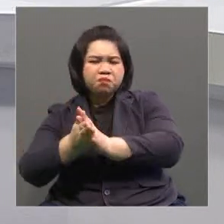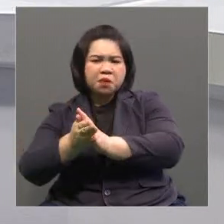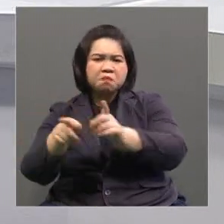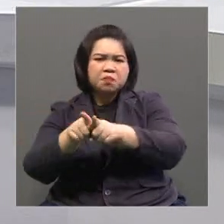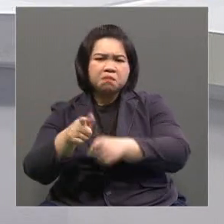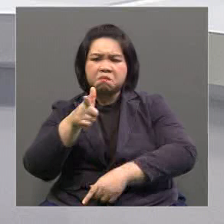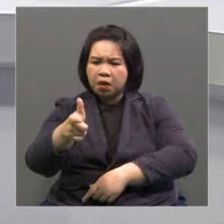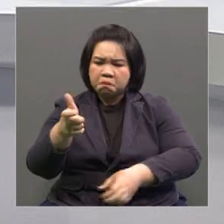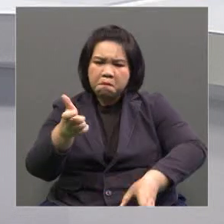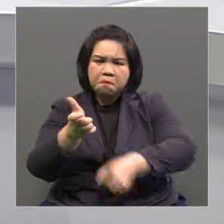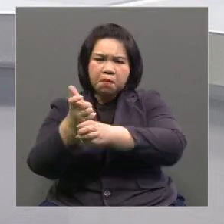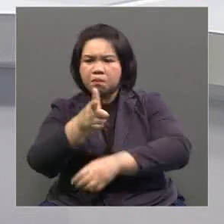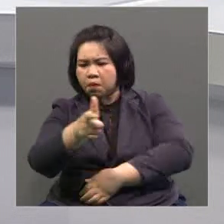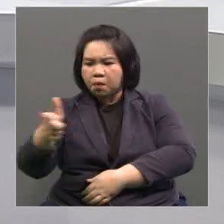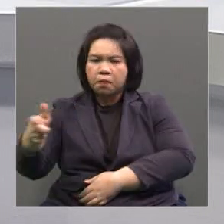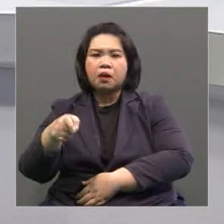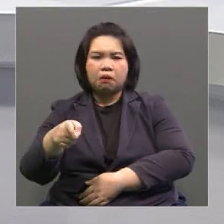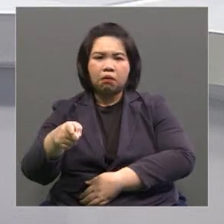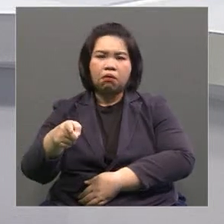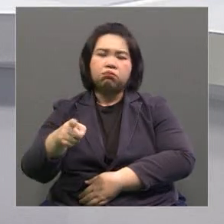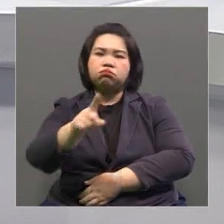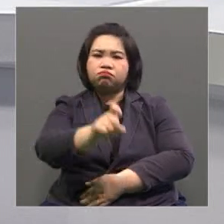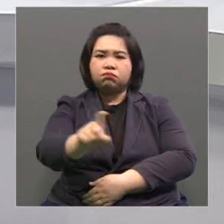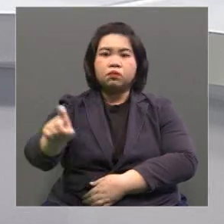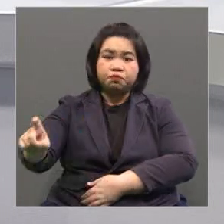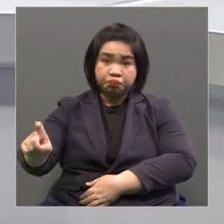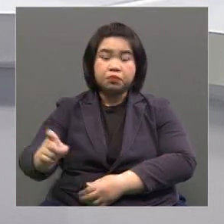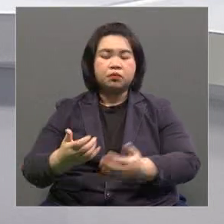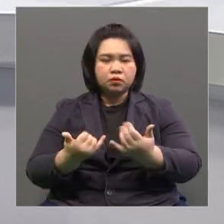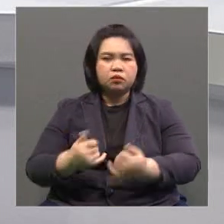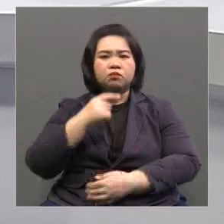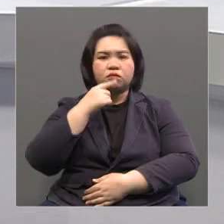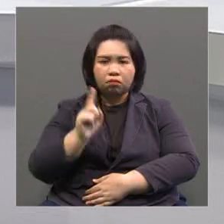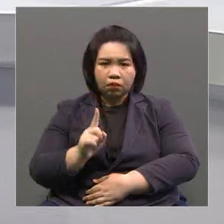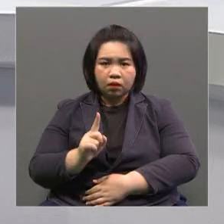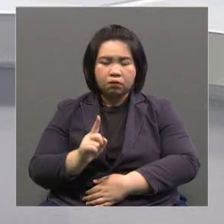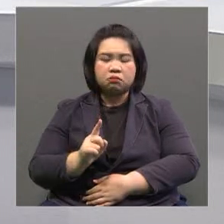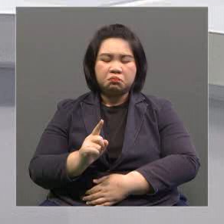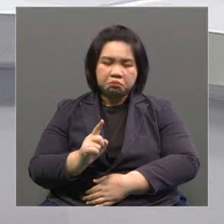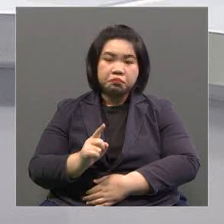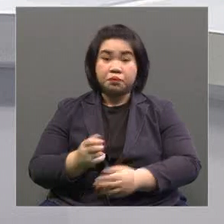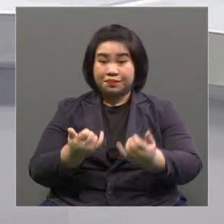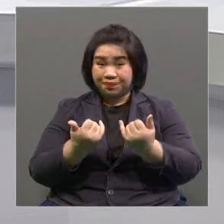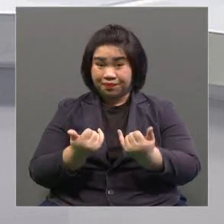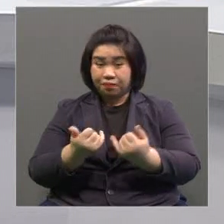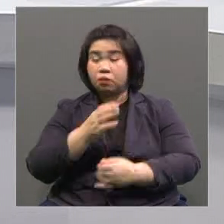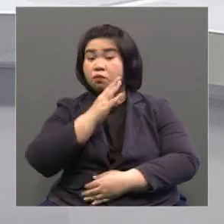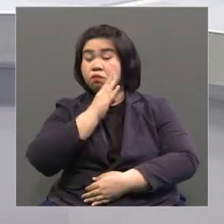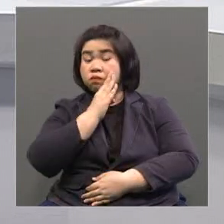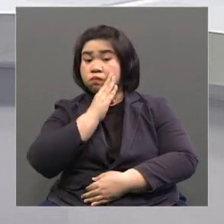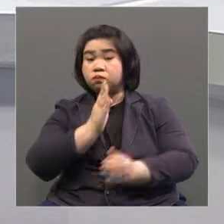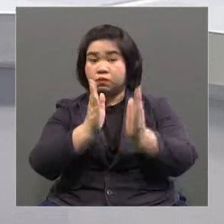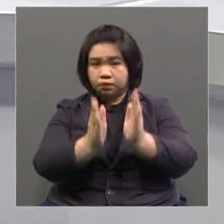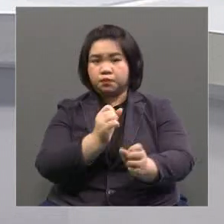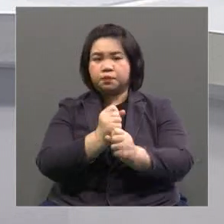เด็ก 14เนี่ยเอาไปใช้ทำร้ายคนจนถึงแก่ชีวิตนะคะสั้นๆก็คือแต่ละคนเนี่ยนะคะณตอนนี้ถ้าหากว่าพูดถึง